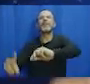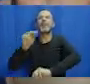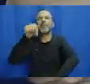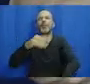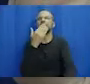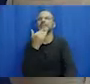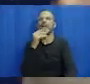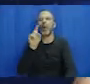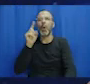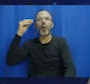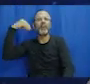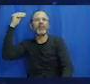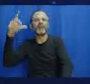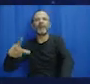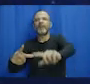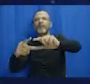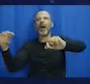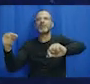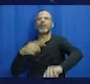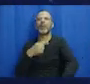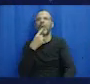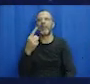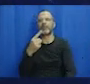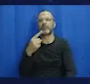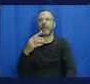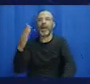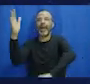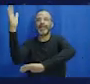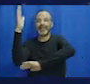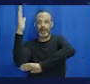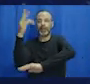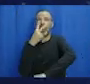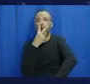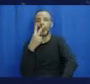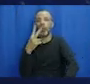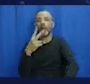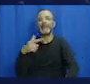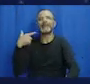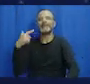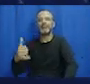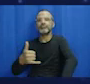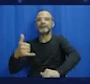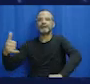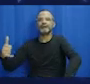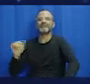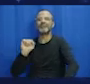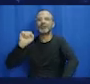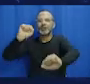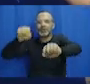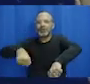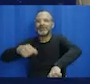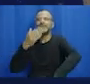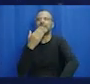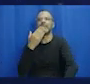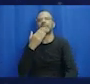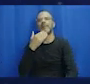البلاد، مش بالضفة وغزة. لاحظ يقول الدولة ترى بتطوير الاستيطان اليهودي